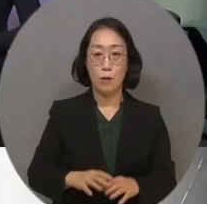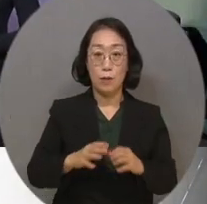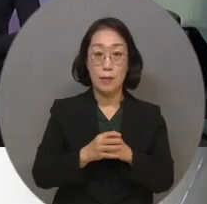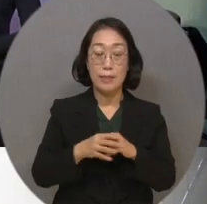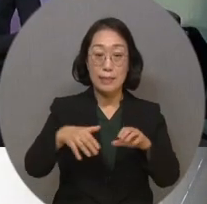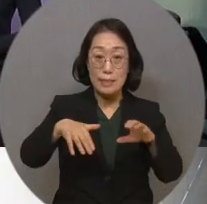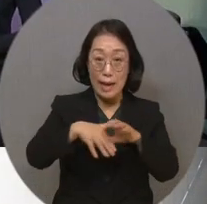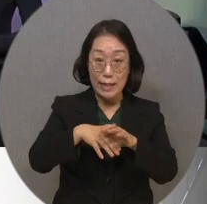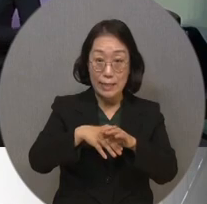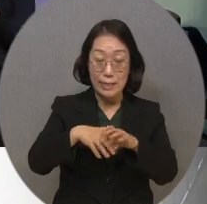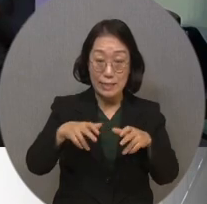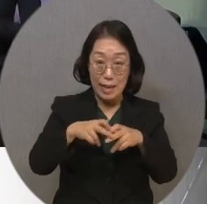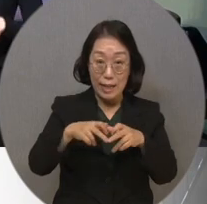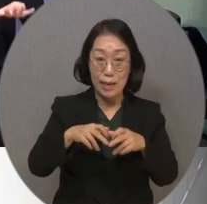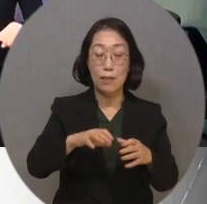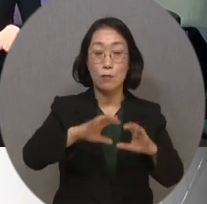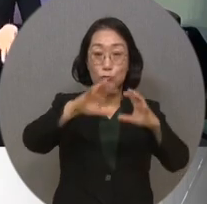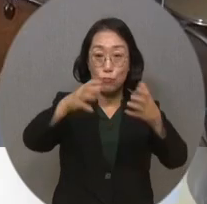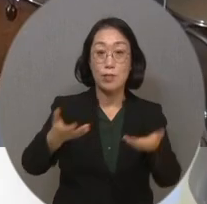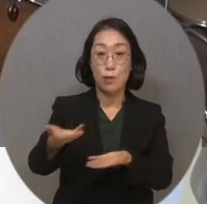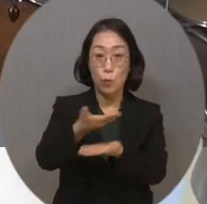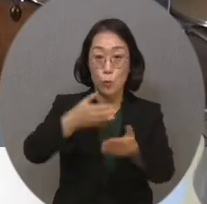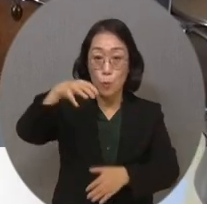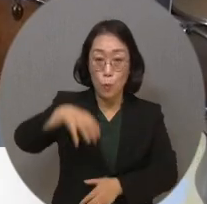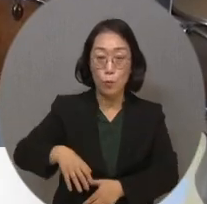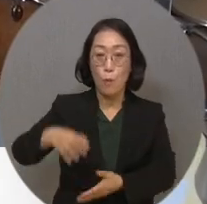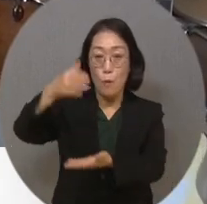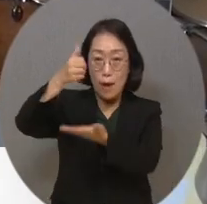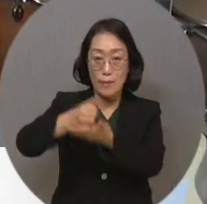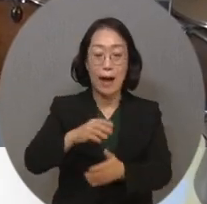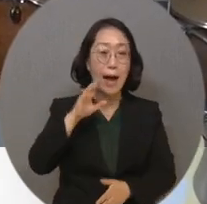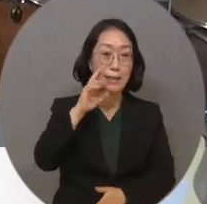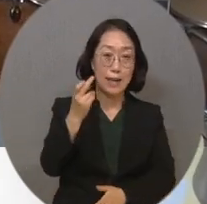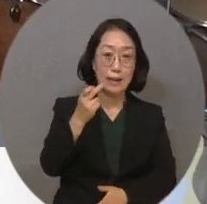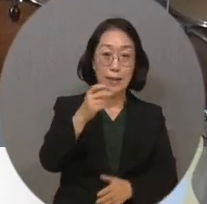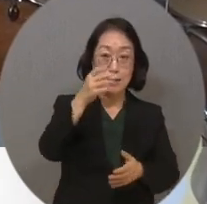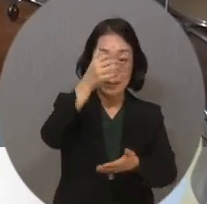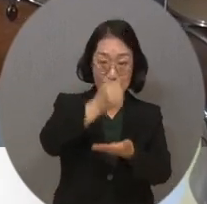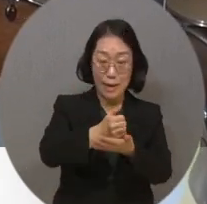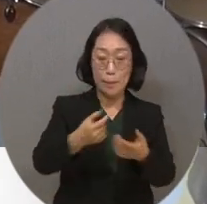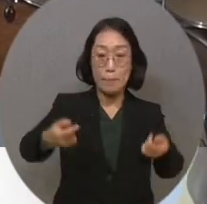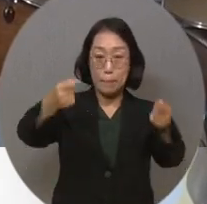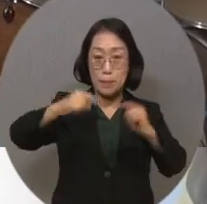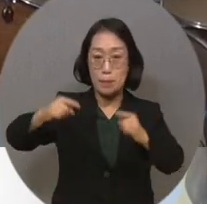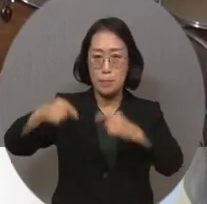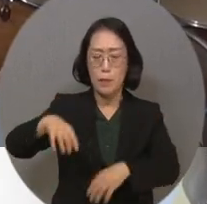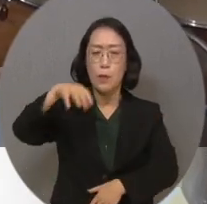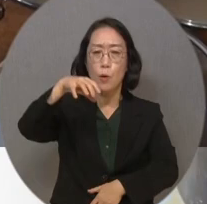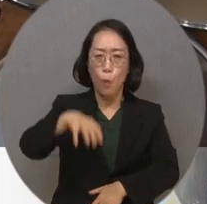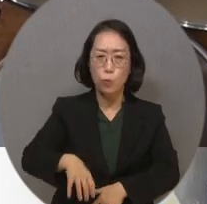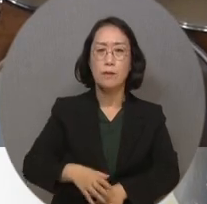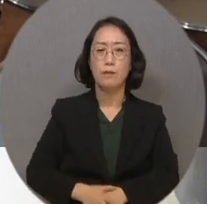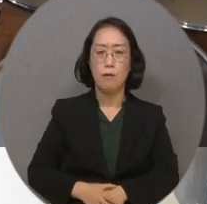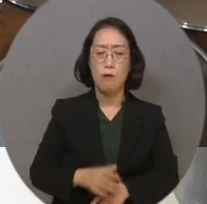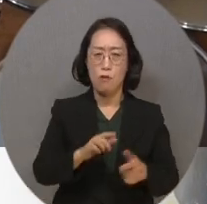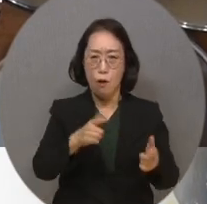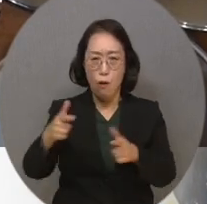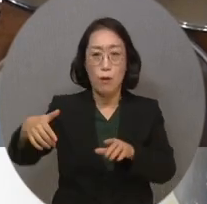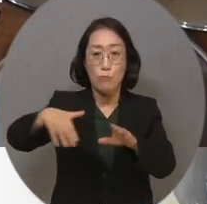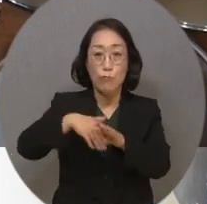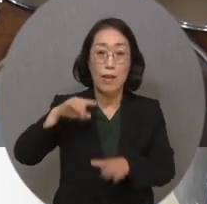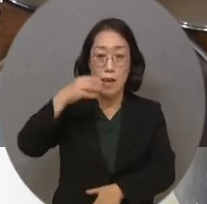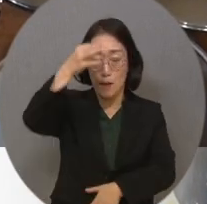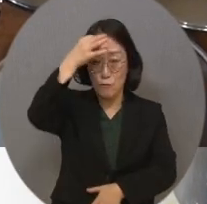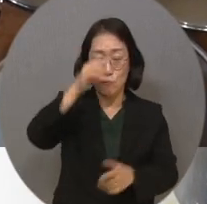문화교류 충남협회 김수당 회장과 박경기 아산 시장이 참석해 아산에서 펼쳐지는 다양한 문화예술